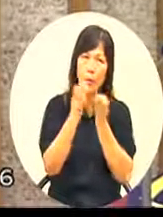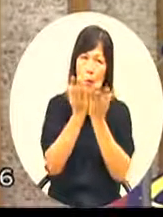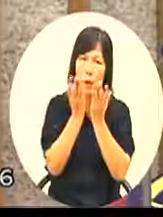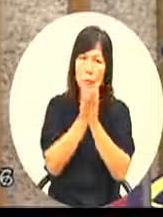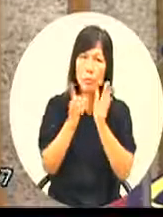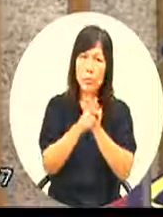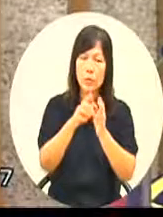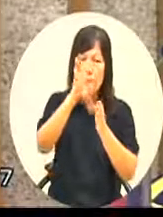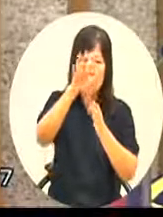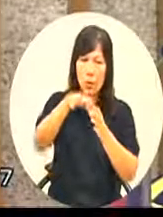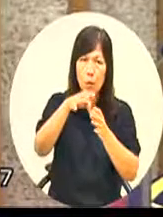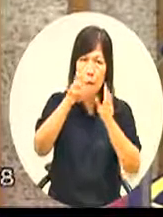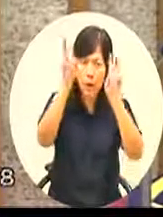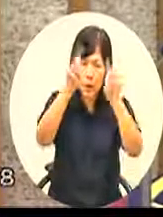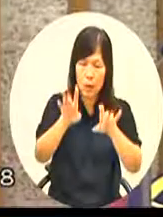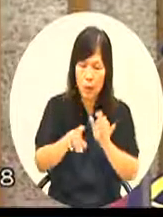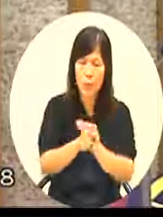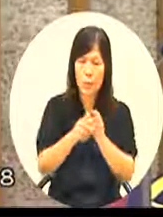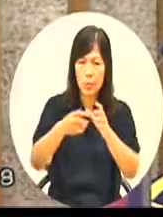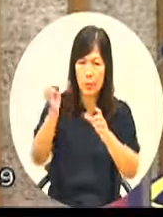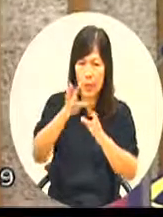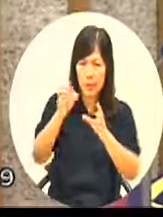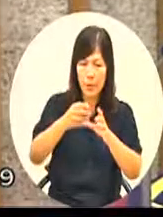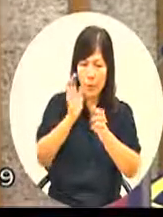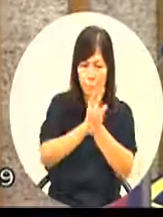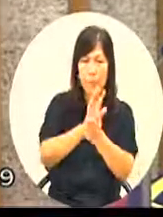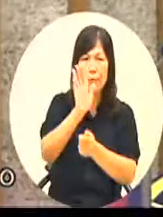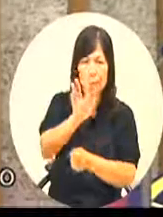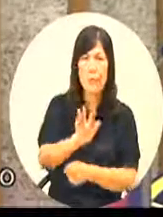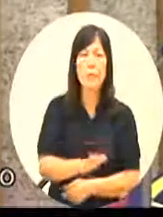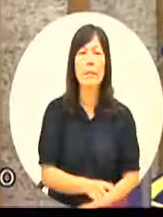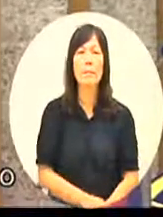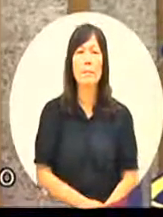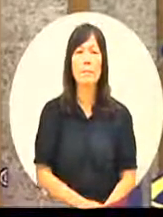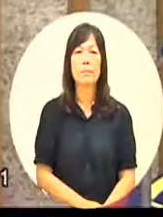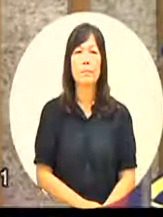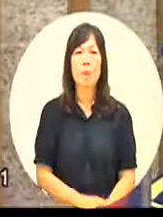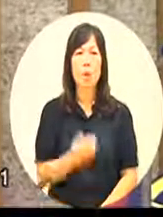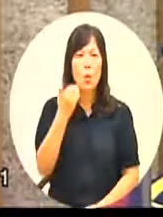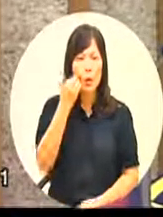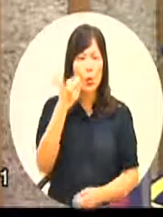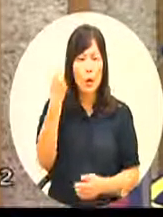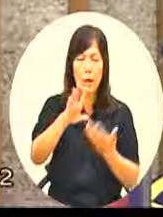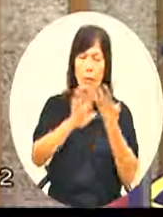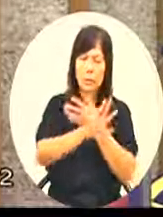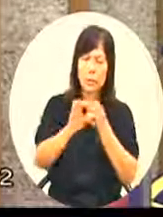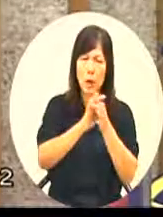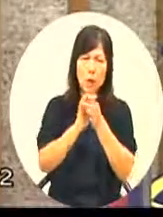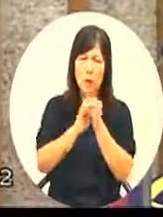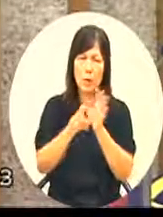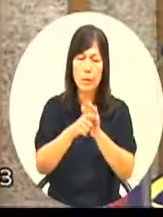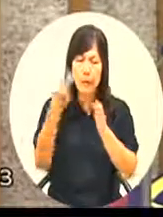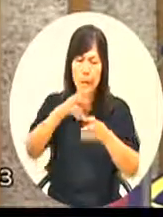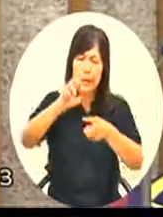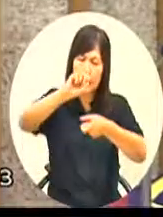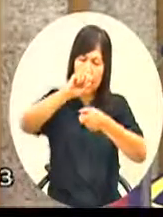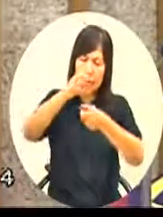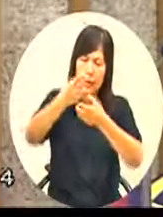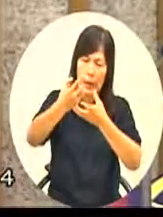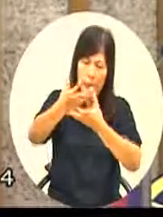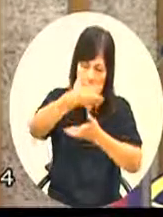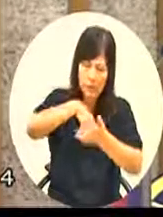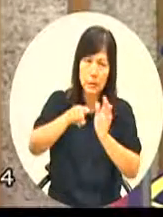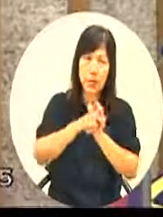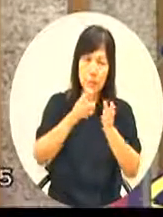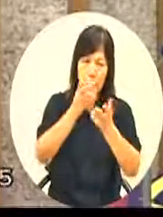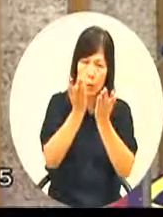线上会有免费开放的一个服务，所以如果说还有其他相关议员觉得还要再加进来的课程的话，